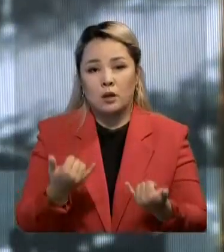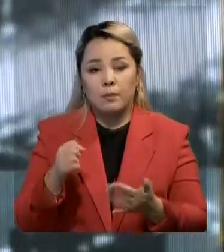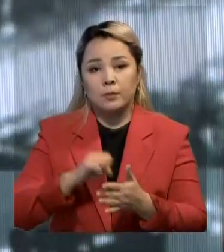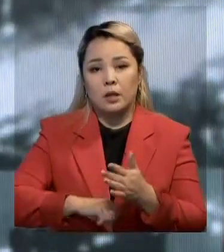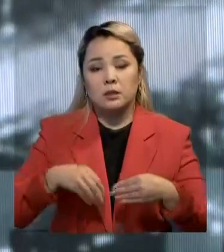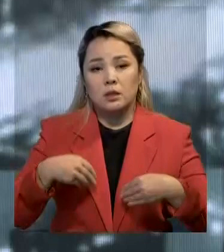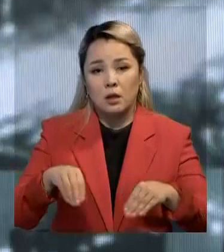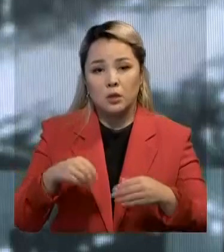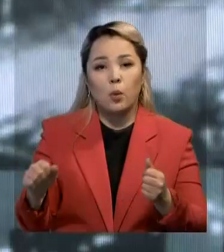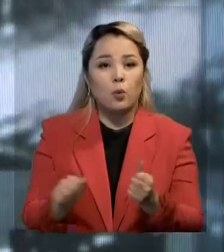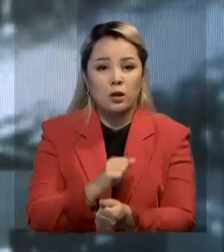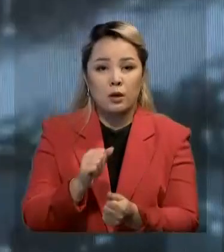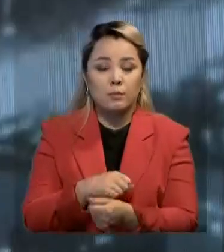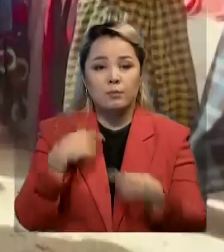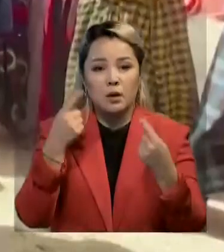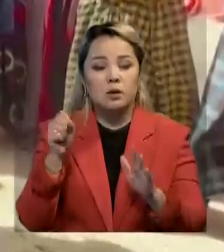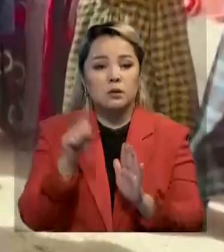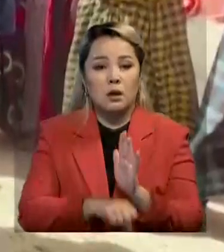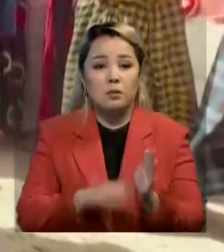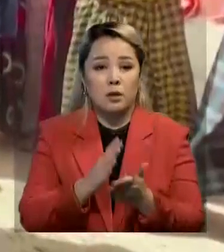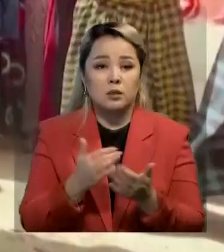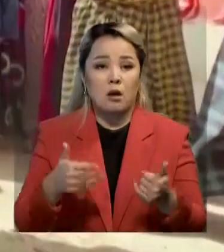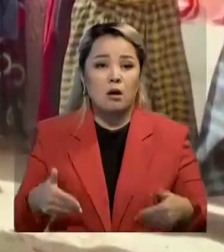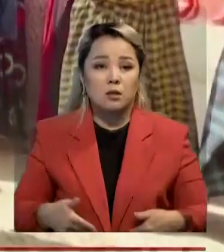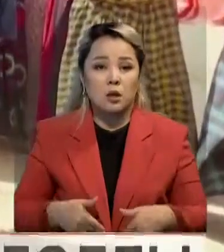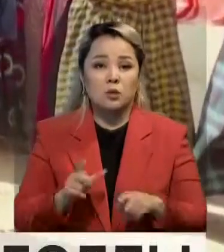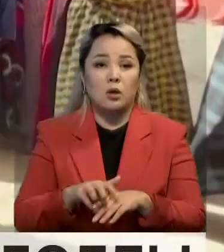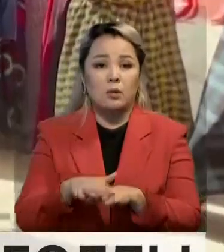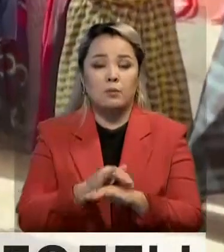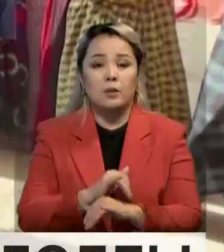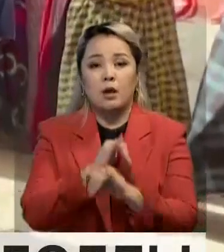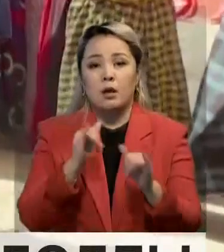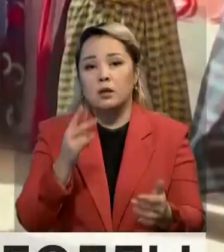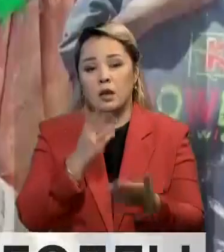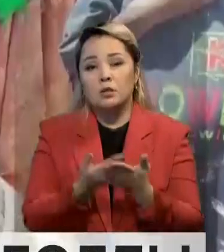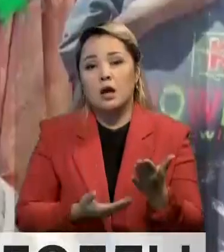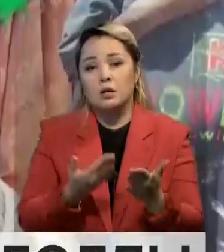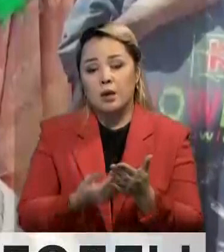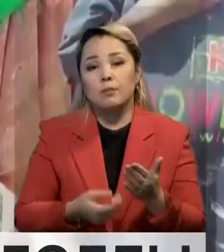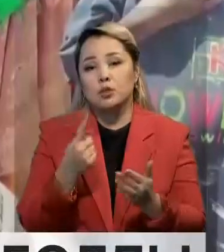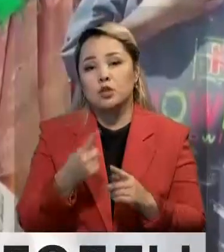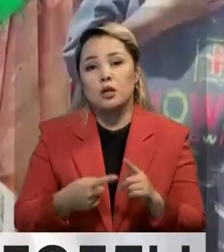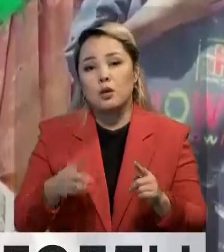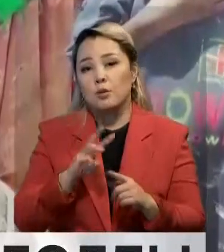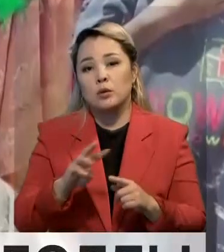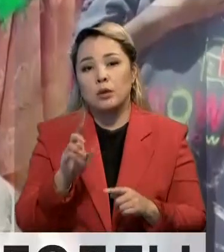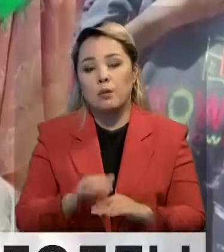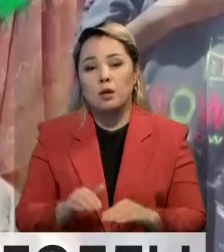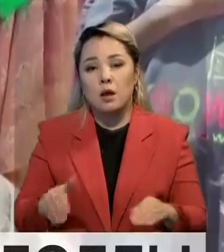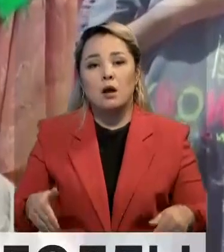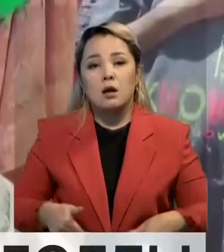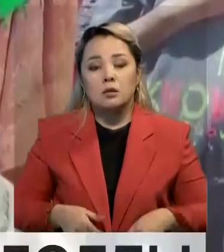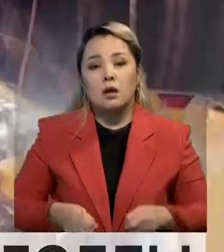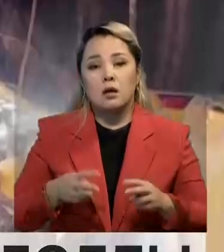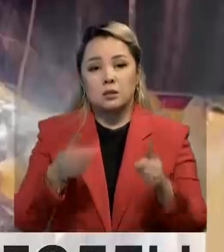Салдарынан егіс алқаптары қурап, мал қырылған. Тиісінше аш құрсақ жүргендер қатарды артқан. Сарапшылар 1,5 миллион балаға аштық қаупы